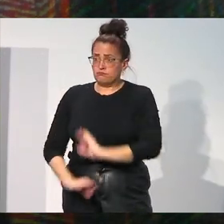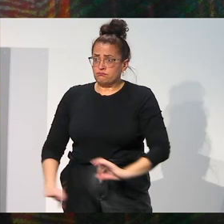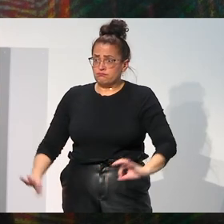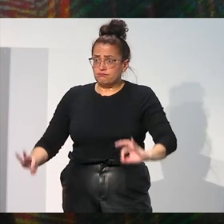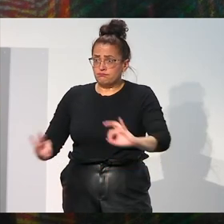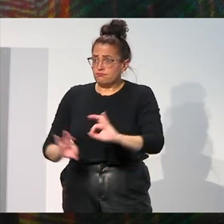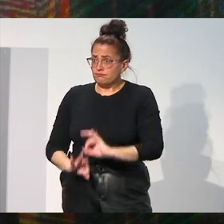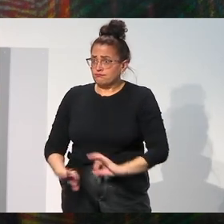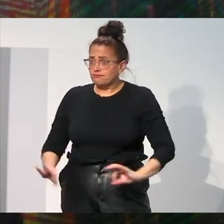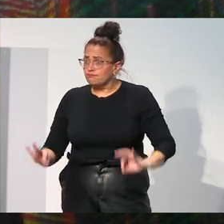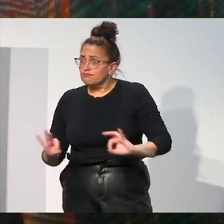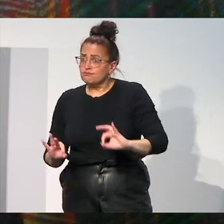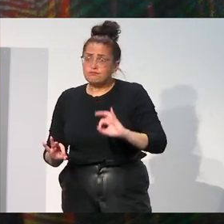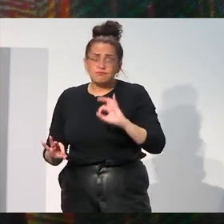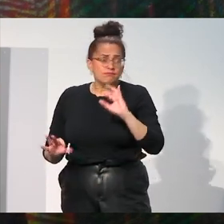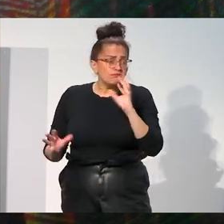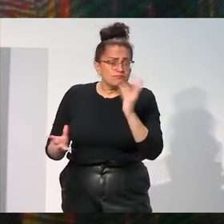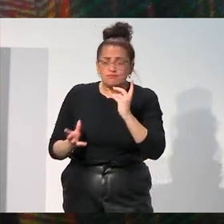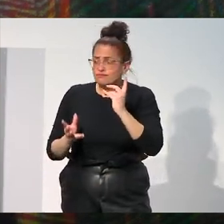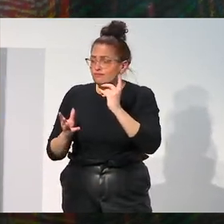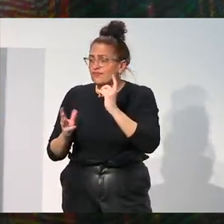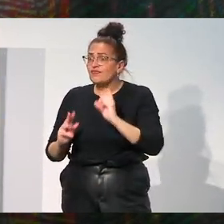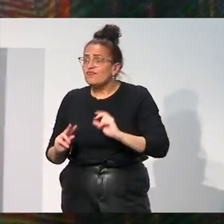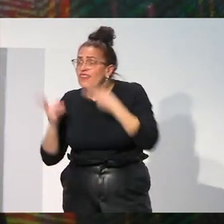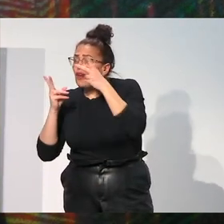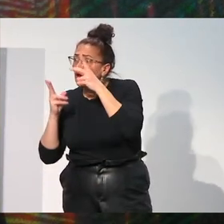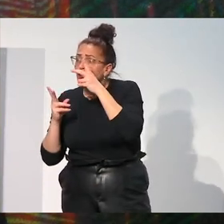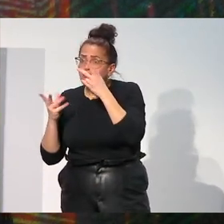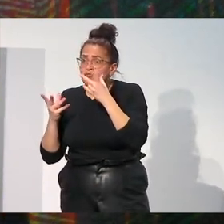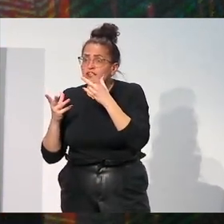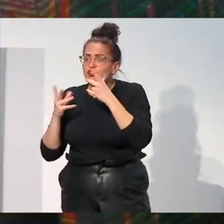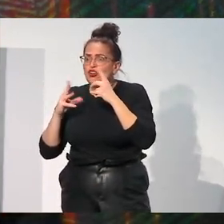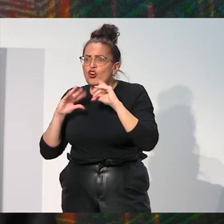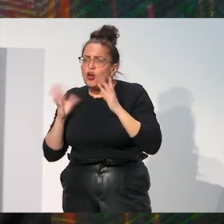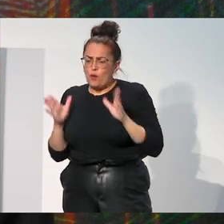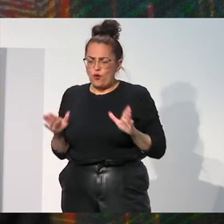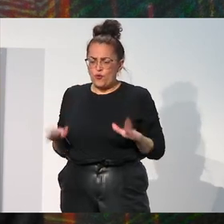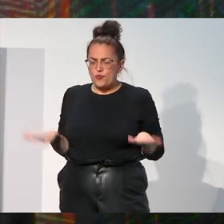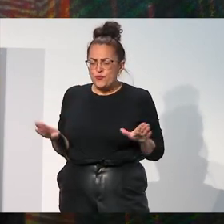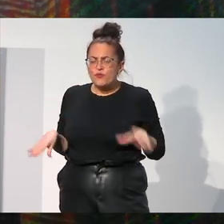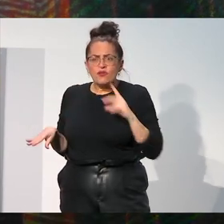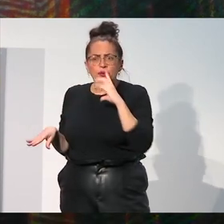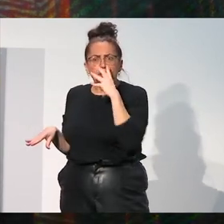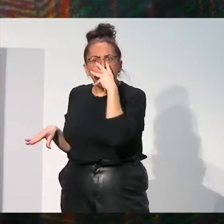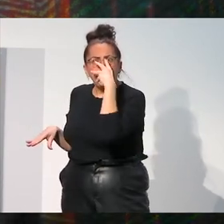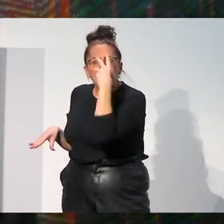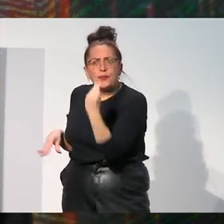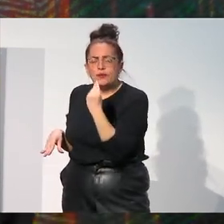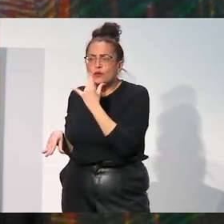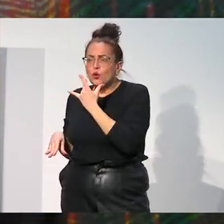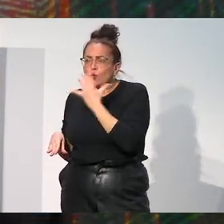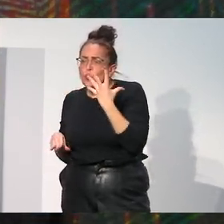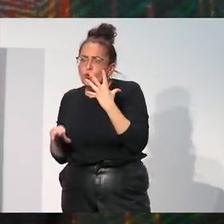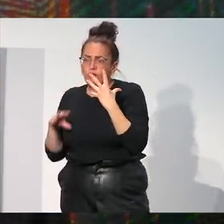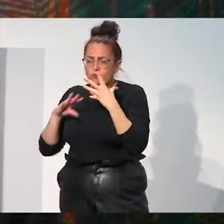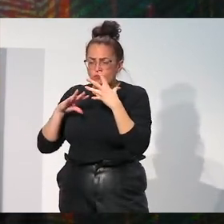au monde qui aura ce mouvement du bec, voire cette couleur de bec, les